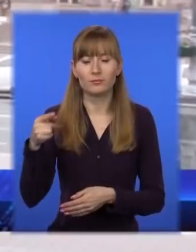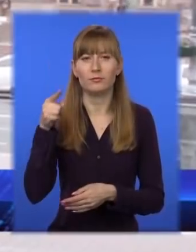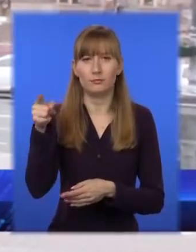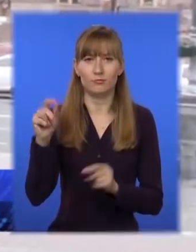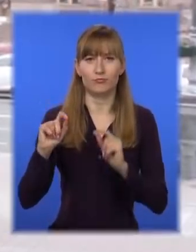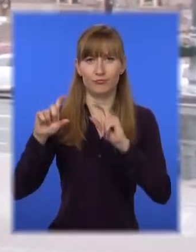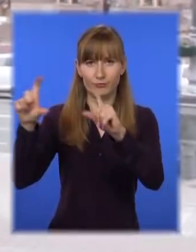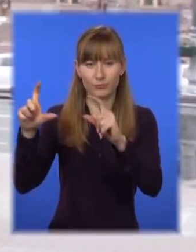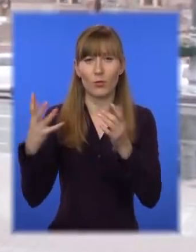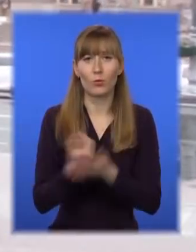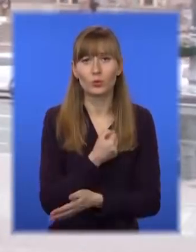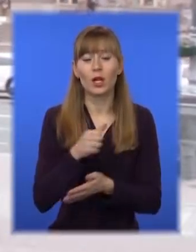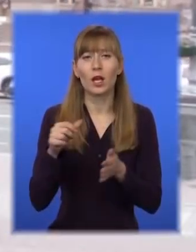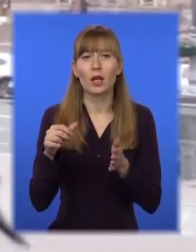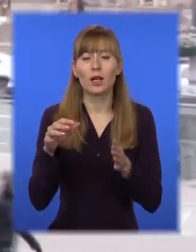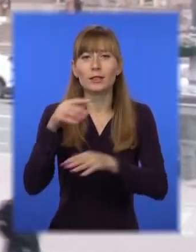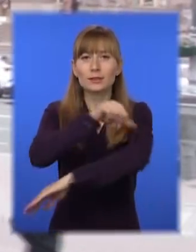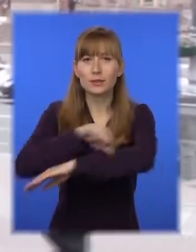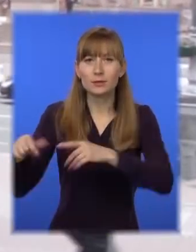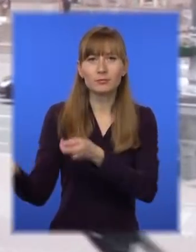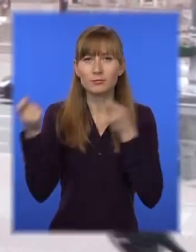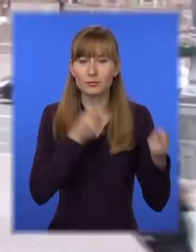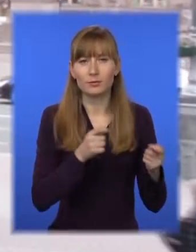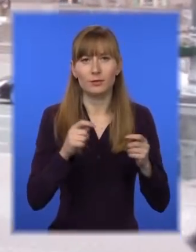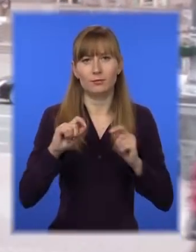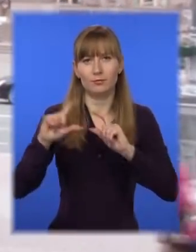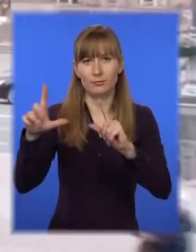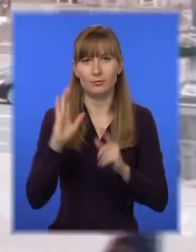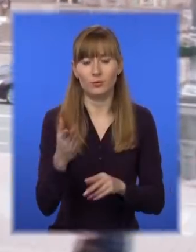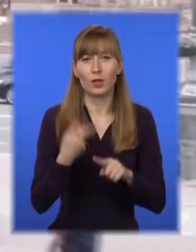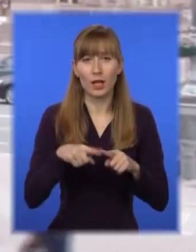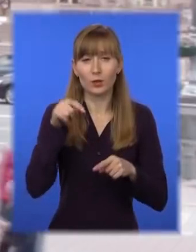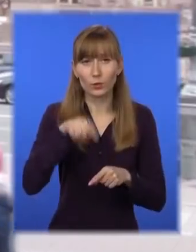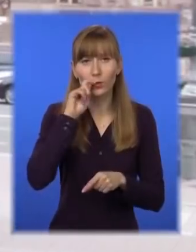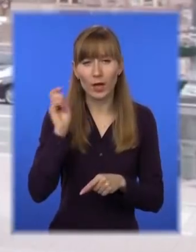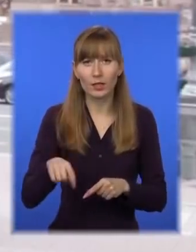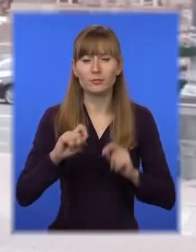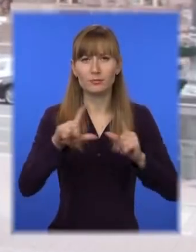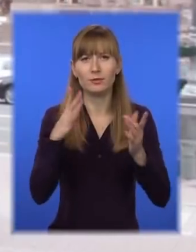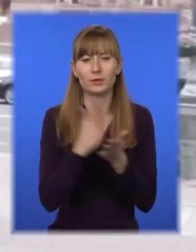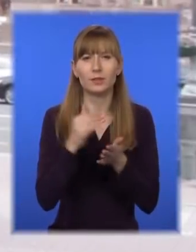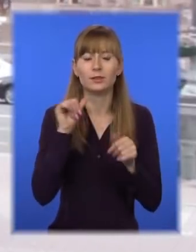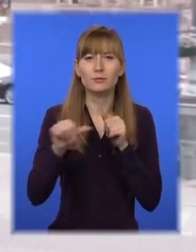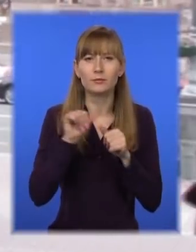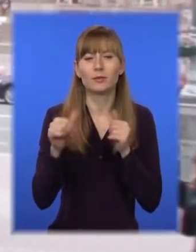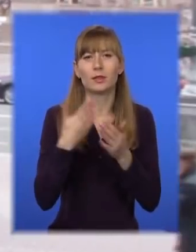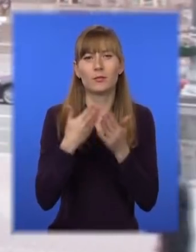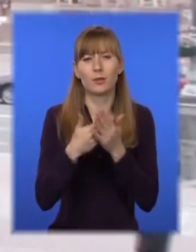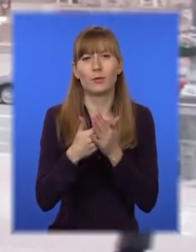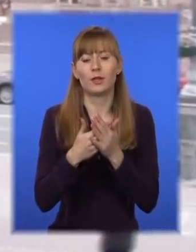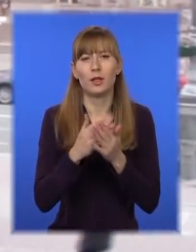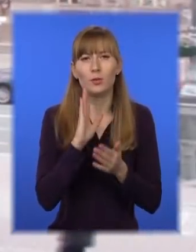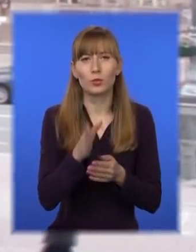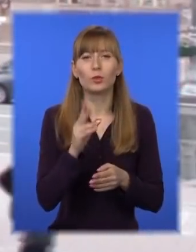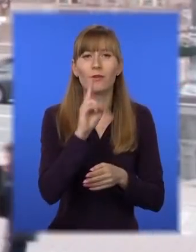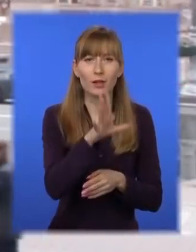іноземні товари. У нас є один великий іноземний товар, який називається енергоносії. А це означає, що це потягне за собою підвищення цін і